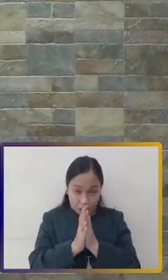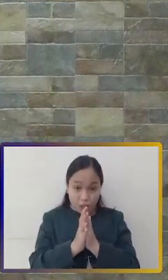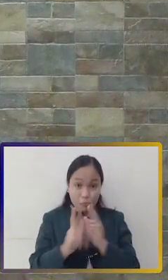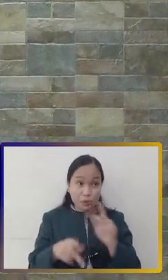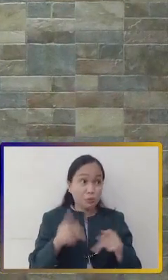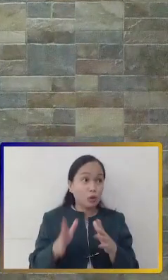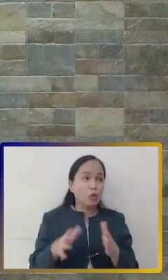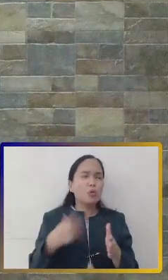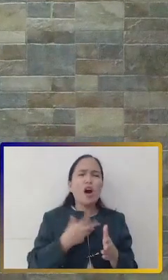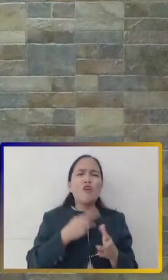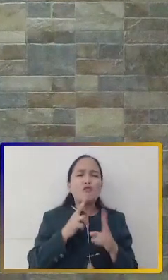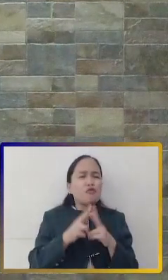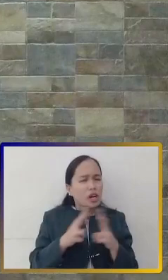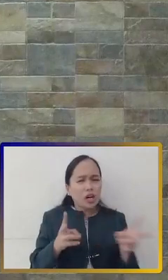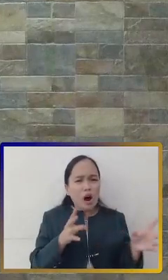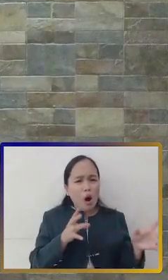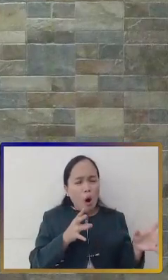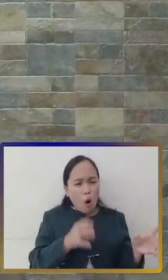Organized.